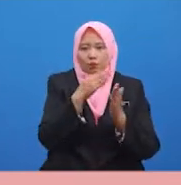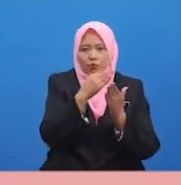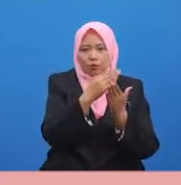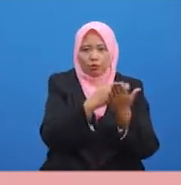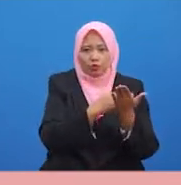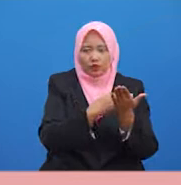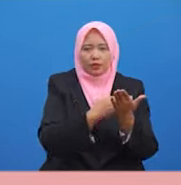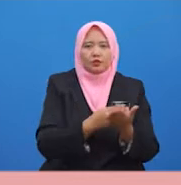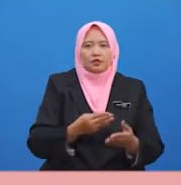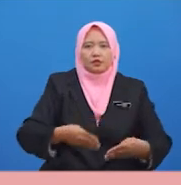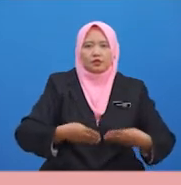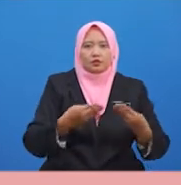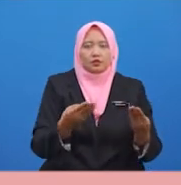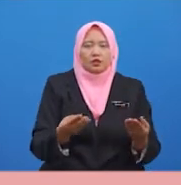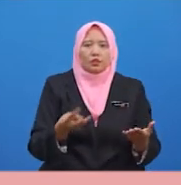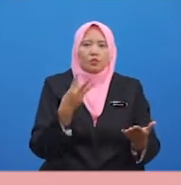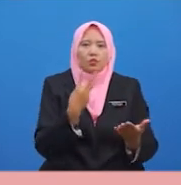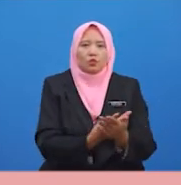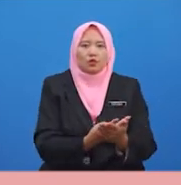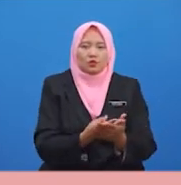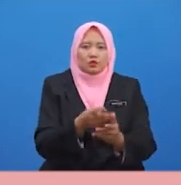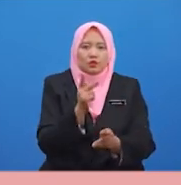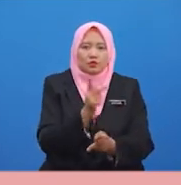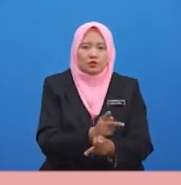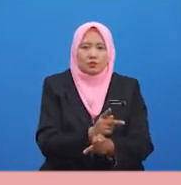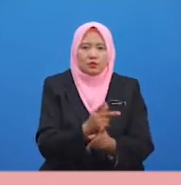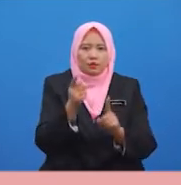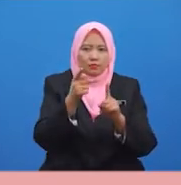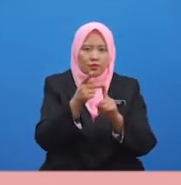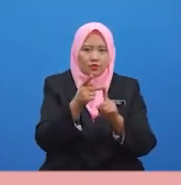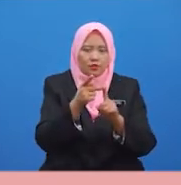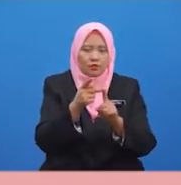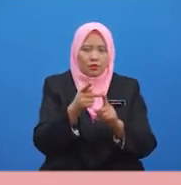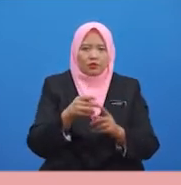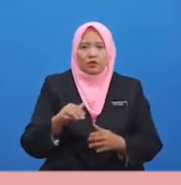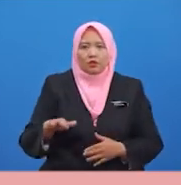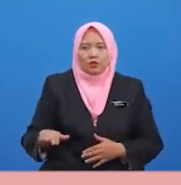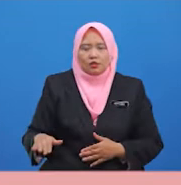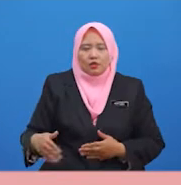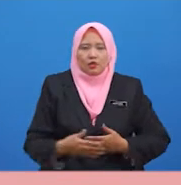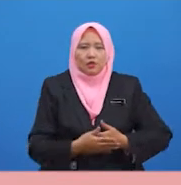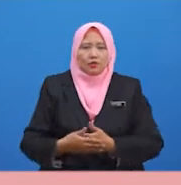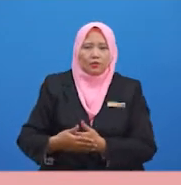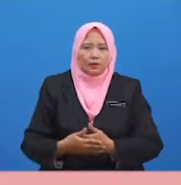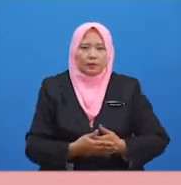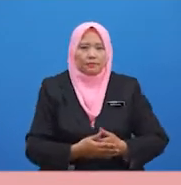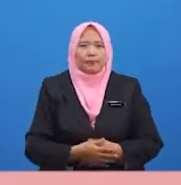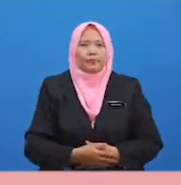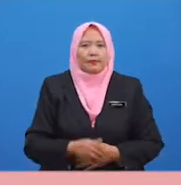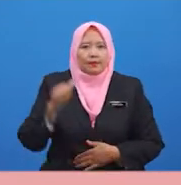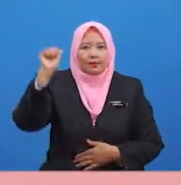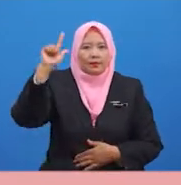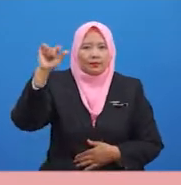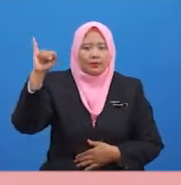Soalan ketiga, Ali meminjamkan wang kepada adiknya kerana adiknya kesempitan